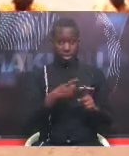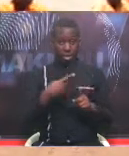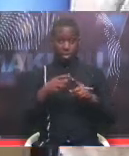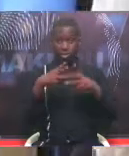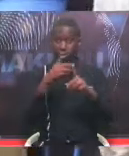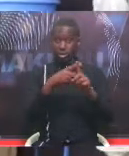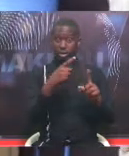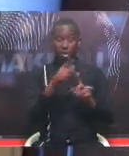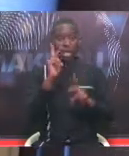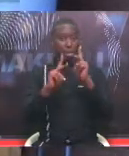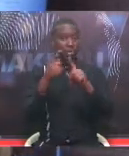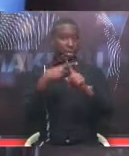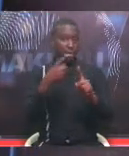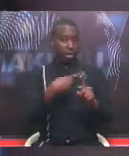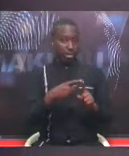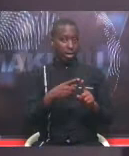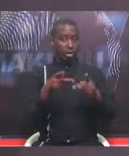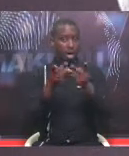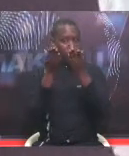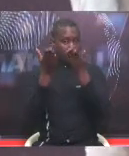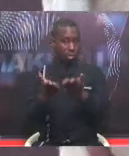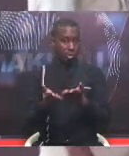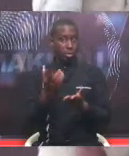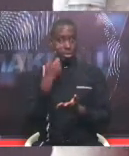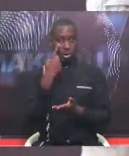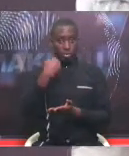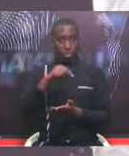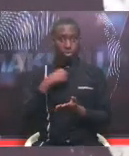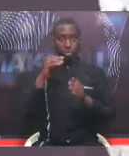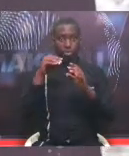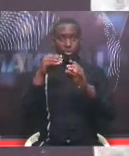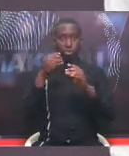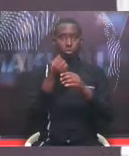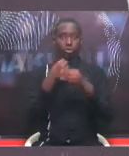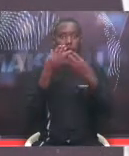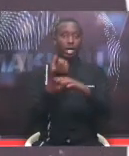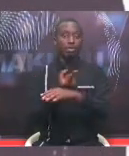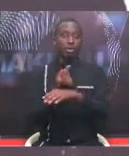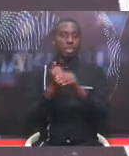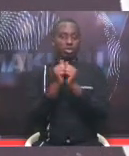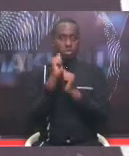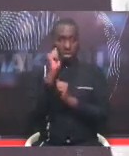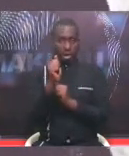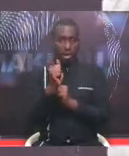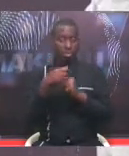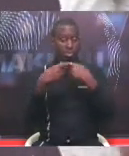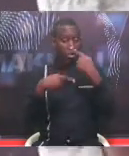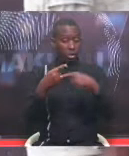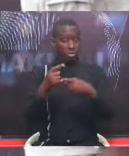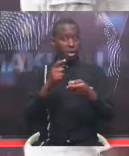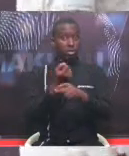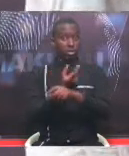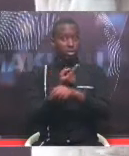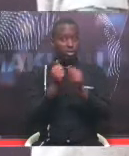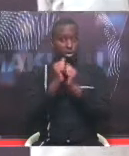nako n'abantu batandukanye mu mibare rero urabona tujye dutanga iminota 15 izakomeza kuba 15